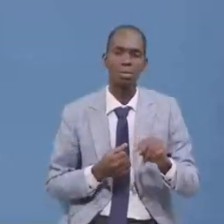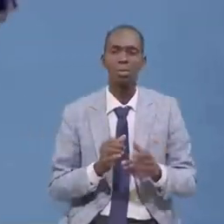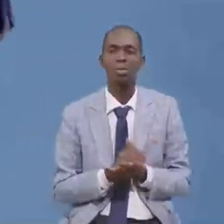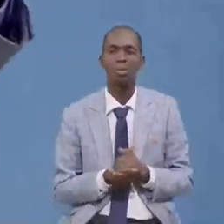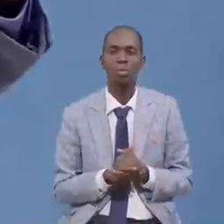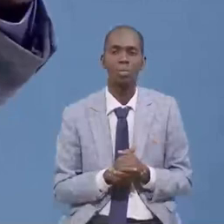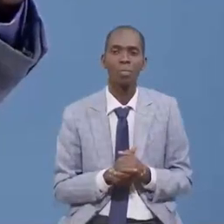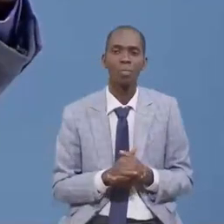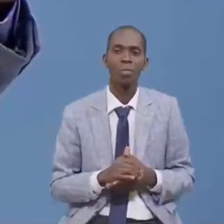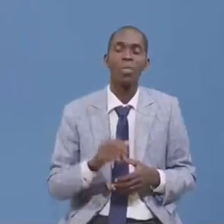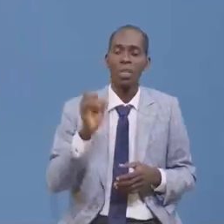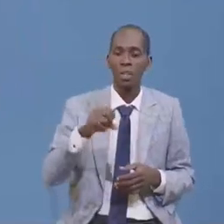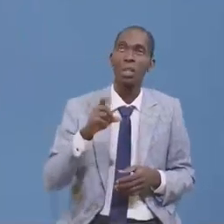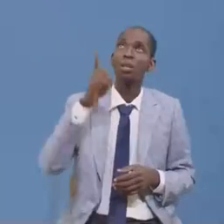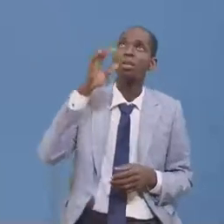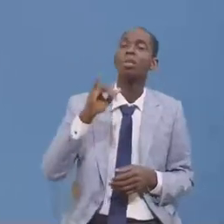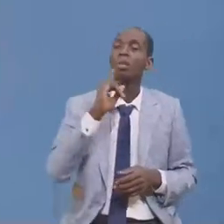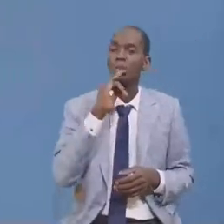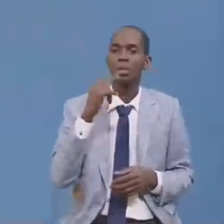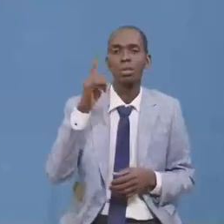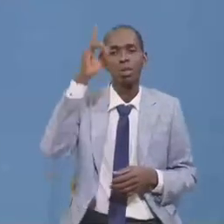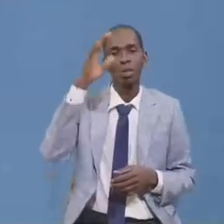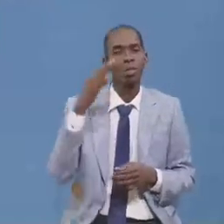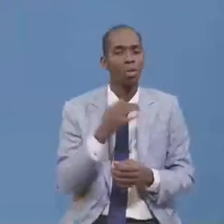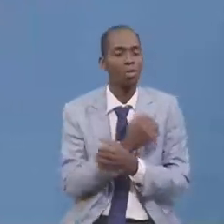Oui, c'est un Dieu d'amour.